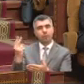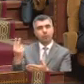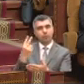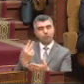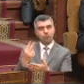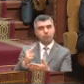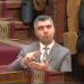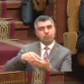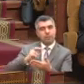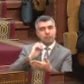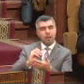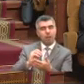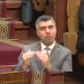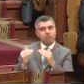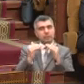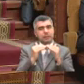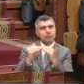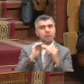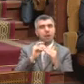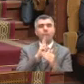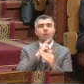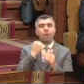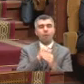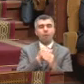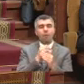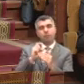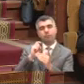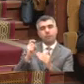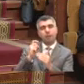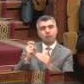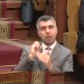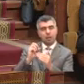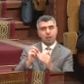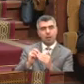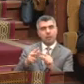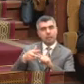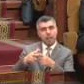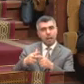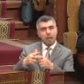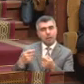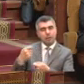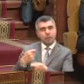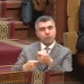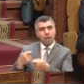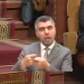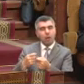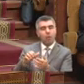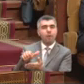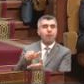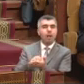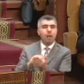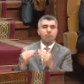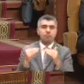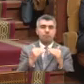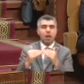الحكومة بتوحيد الحد الأدنى القانوني للأجور بين قطاعات الصناعة والتجارة والمهن الحرة والقطاع الفلاحي، مصادقة